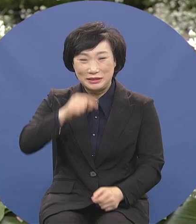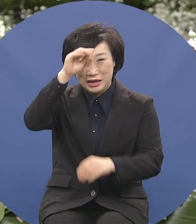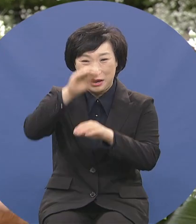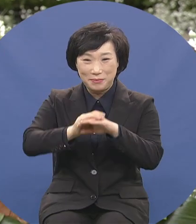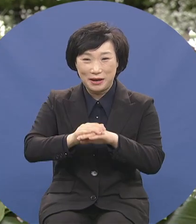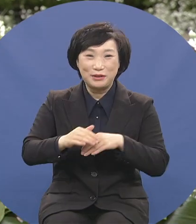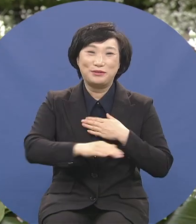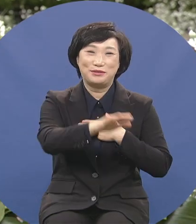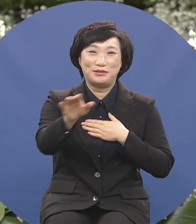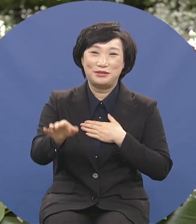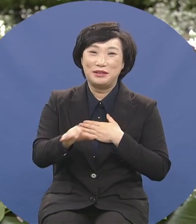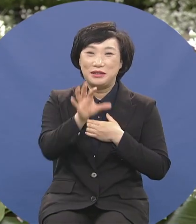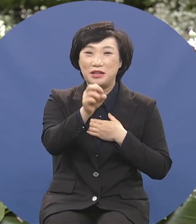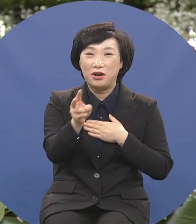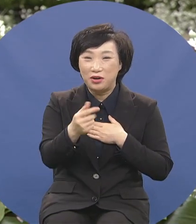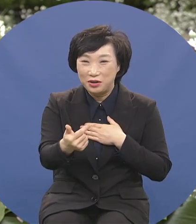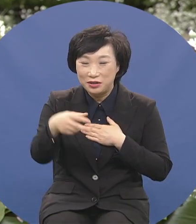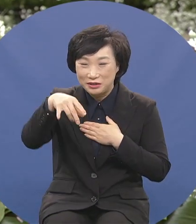예배하는 연세 가족이